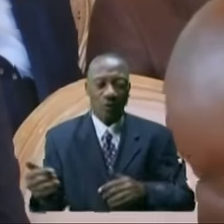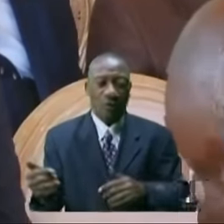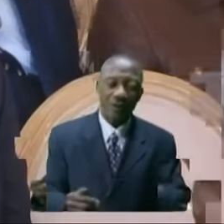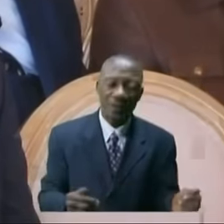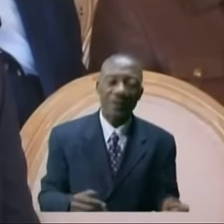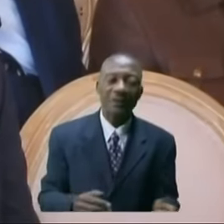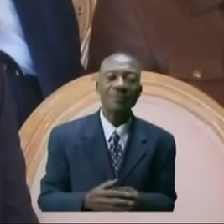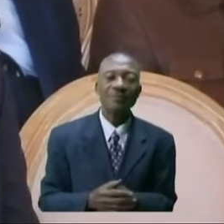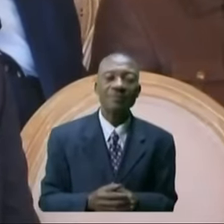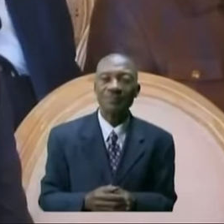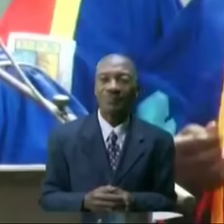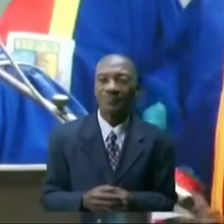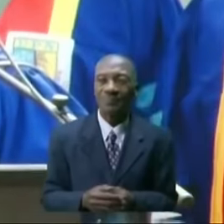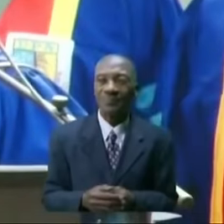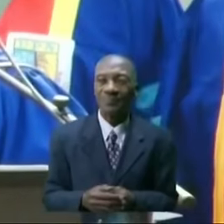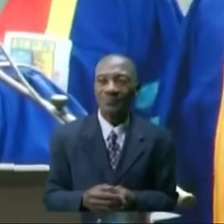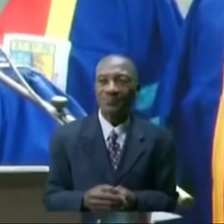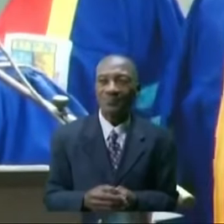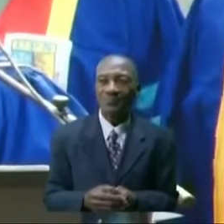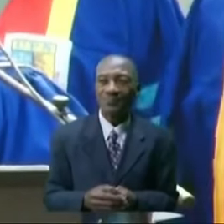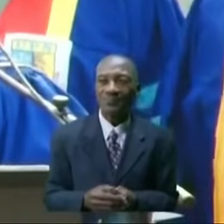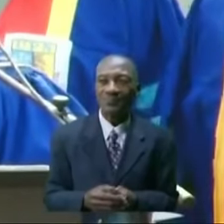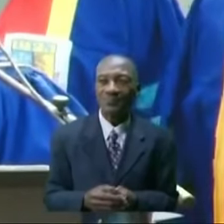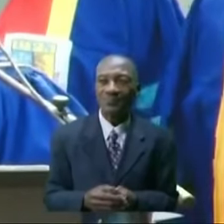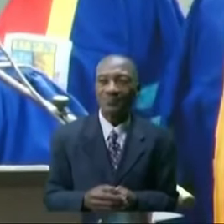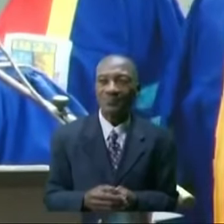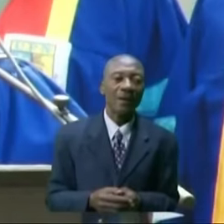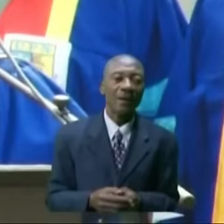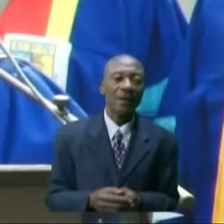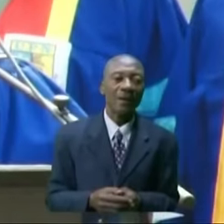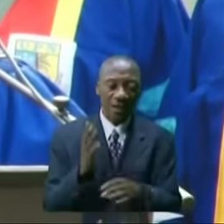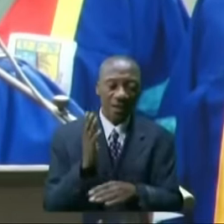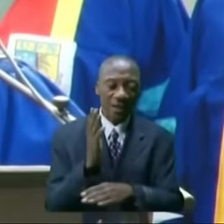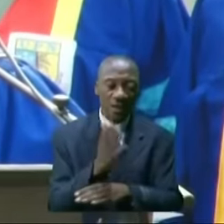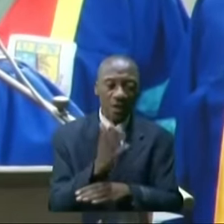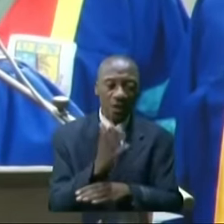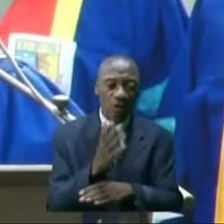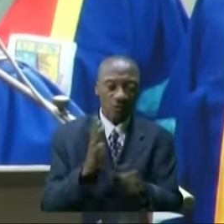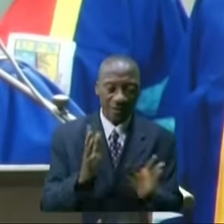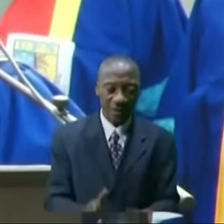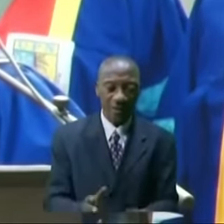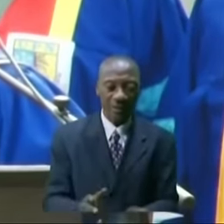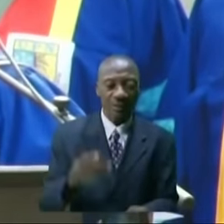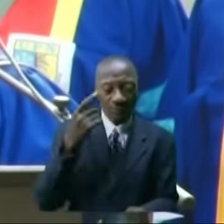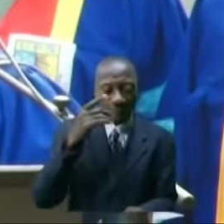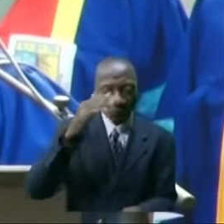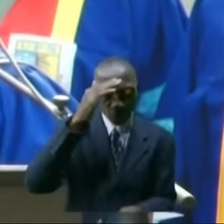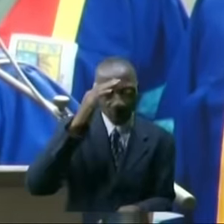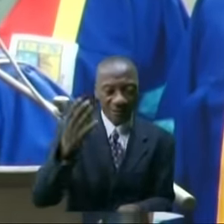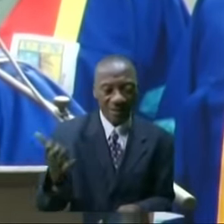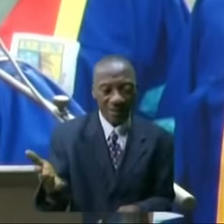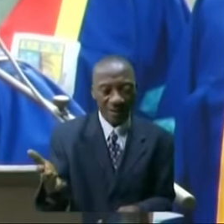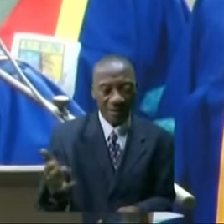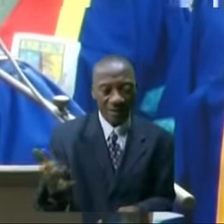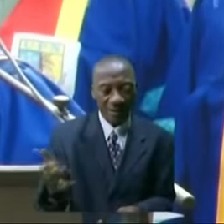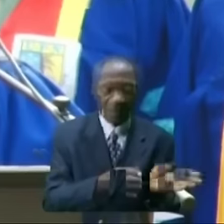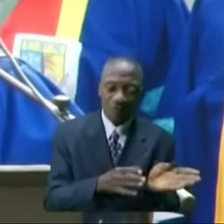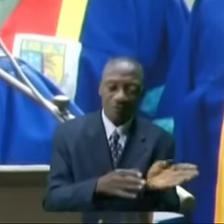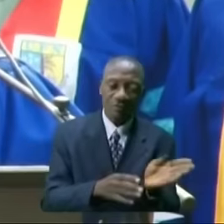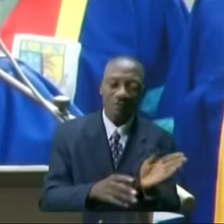distinction, laquelle a été entérinée par le conseil de l'établissement et conformément au texte